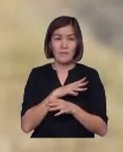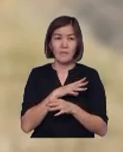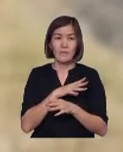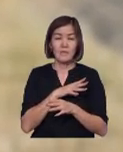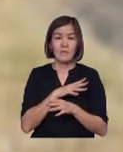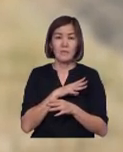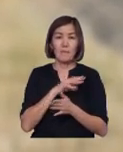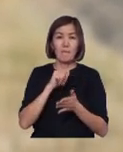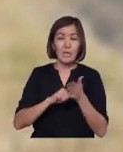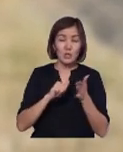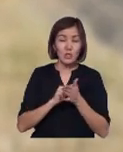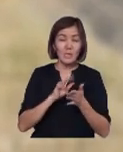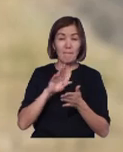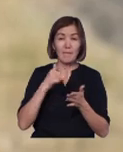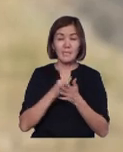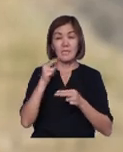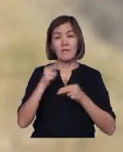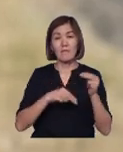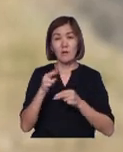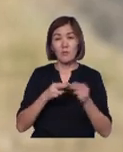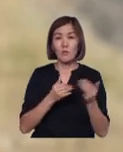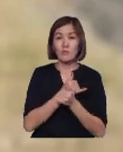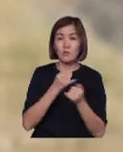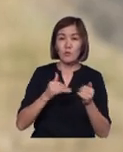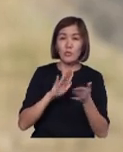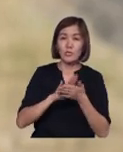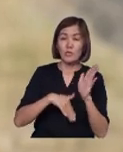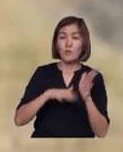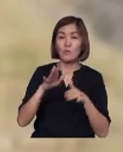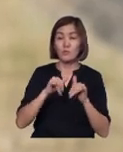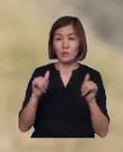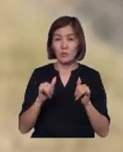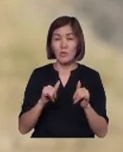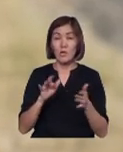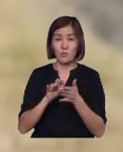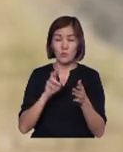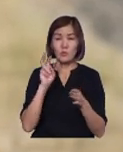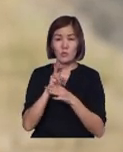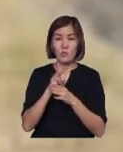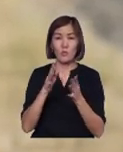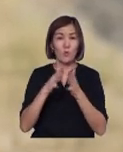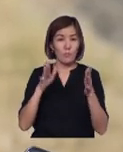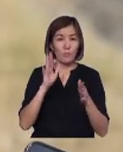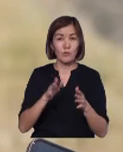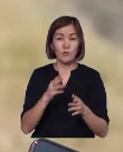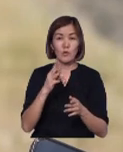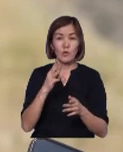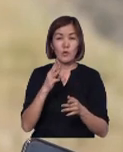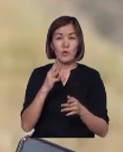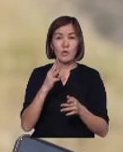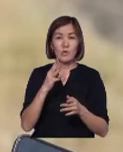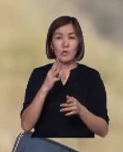дамуының басты себебі бұл инфраструктураның дамуы, яғни жолдың ұзақтығы қазір 3 сағатқа дейін қысқартылды,